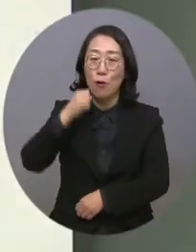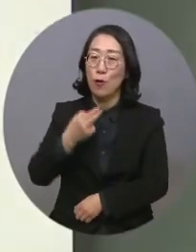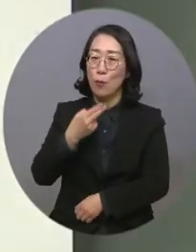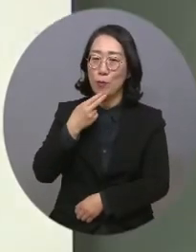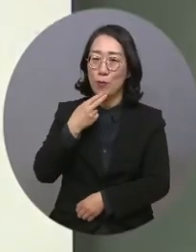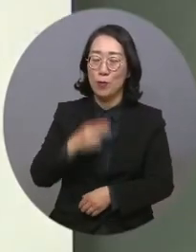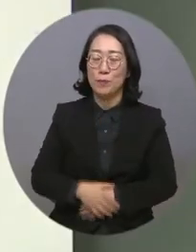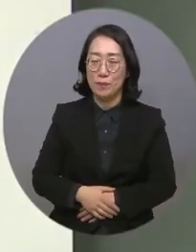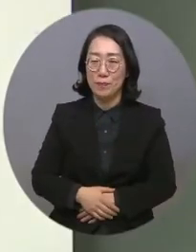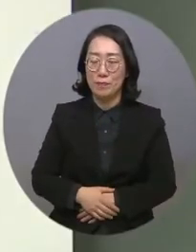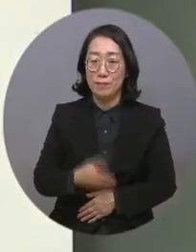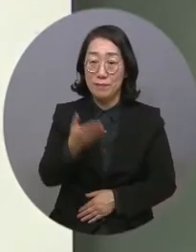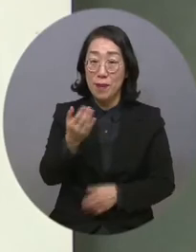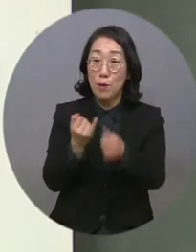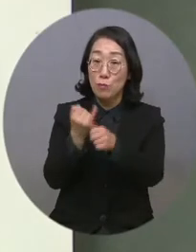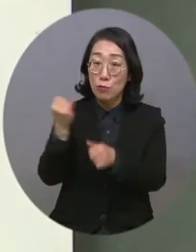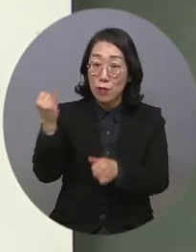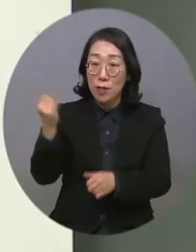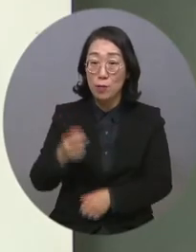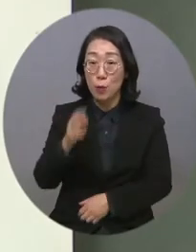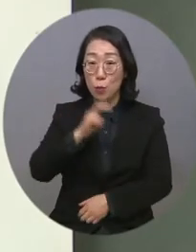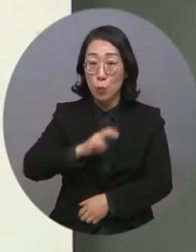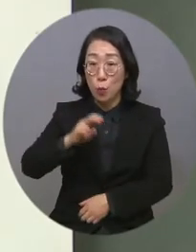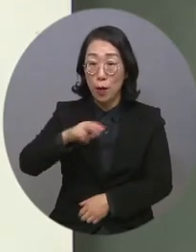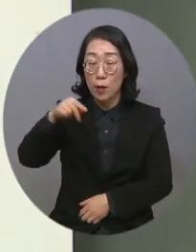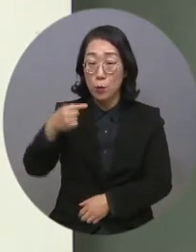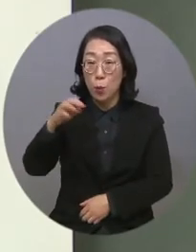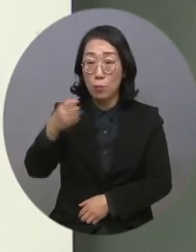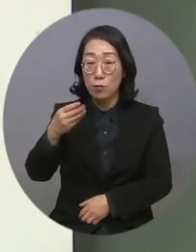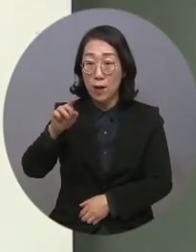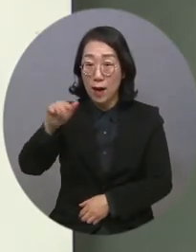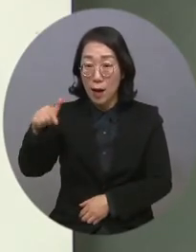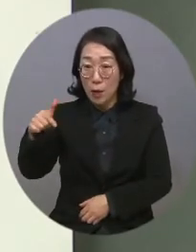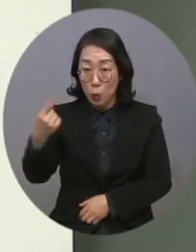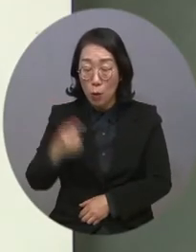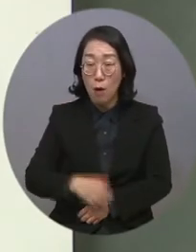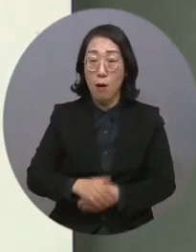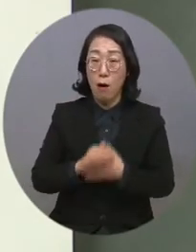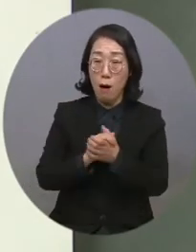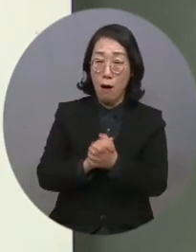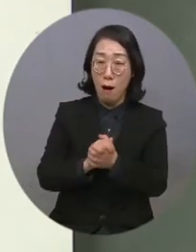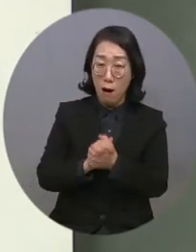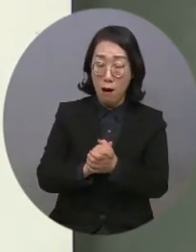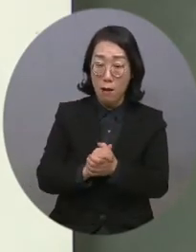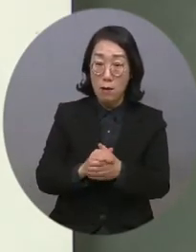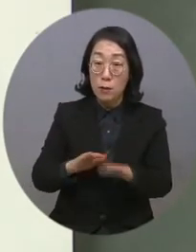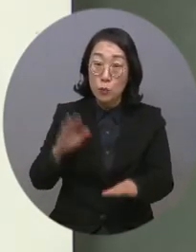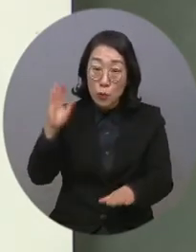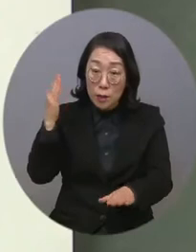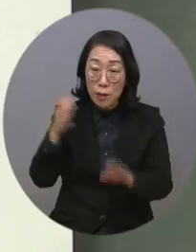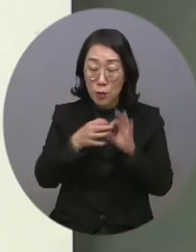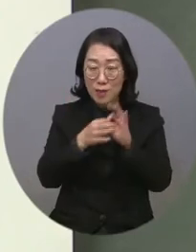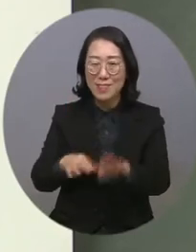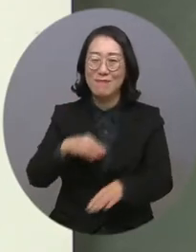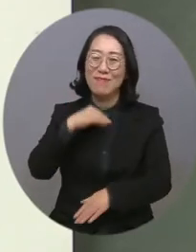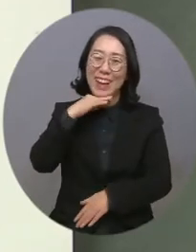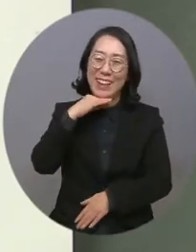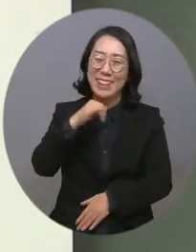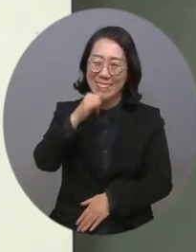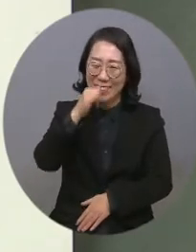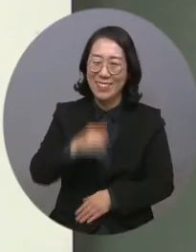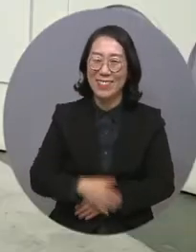부인께서는 소프라노라고 하셨죠. 예예. 예, 뭐 지금도 활동을 뭐 지금 이제 하십니까? 연세가 있어가지고. 아니